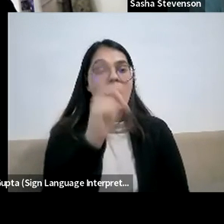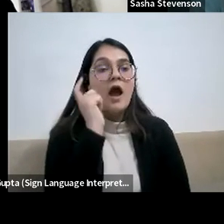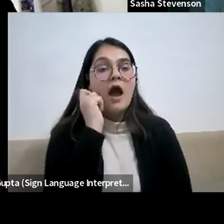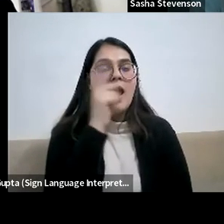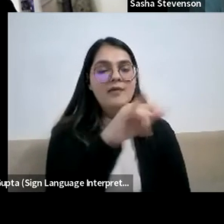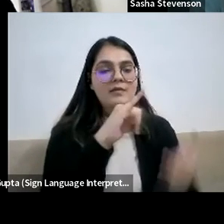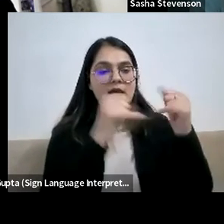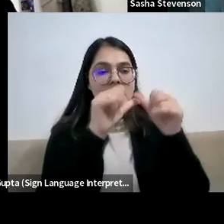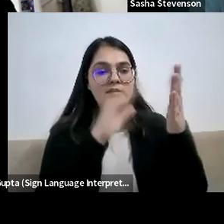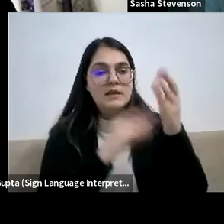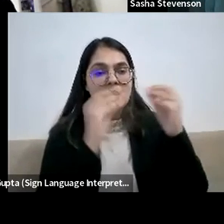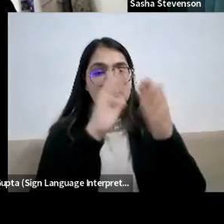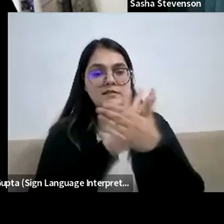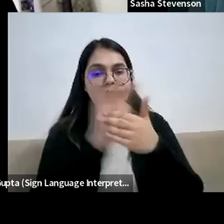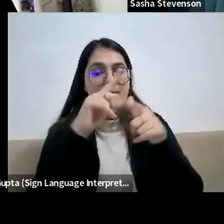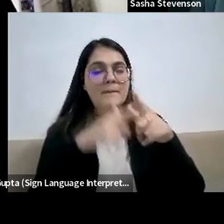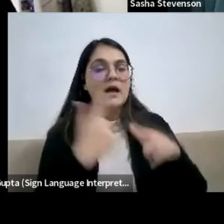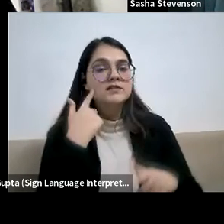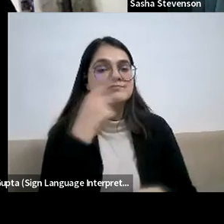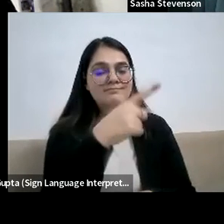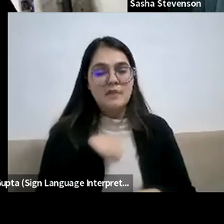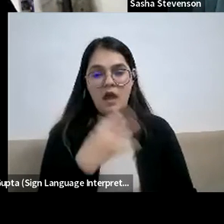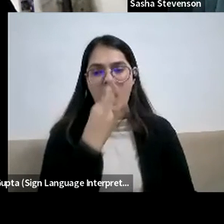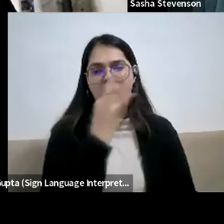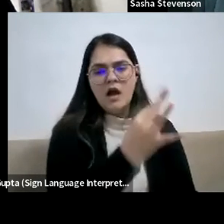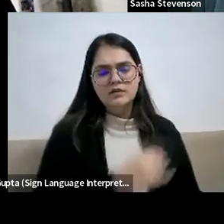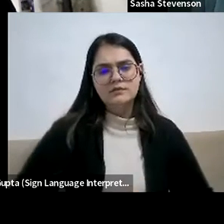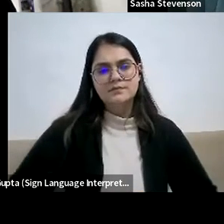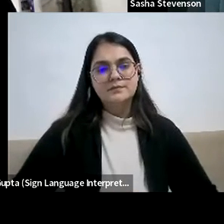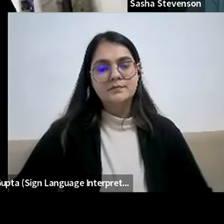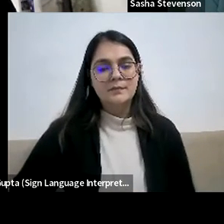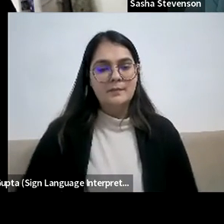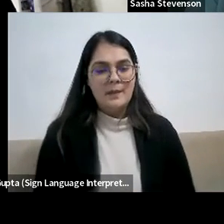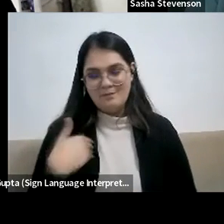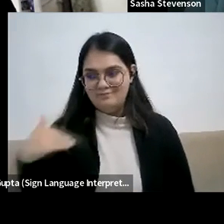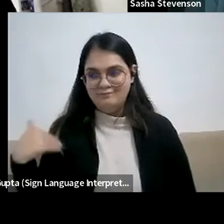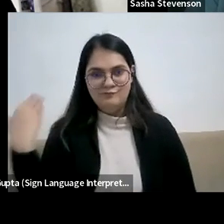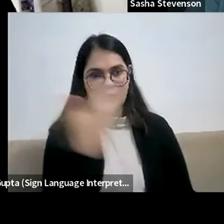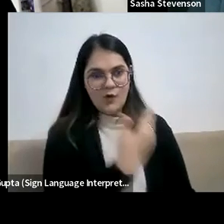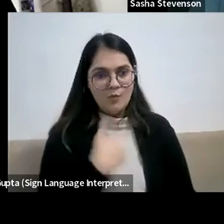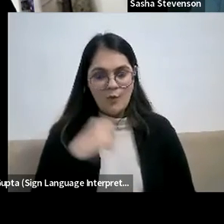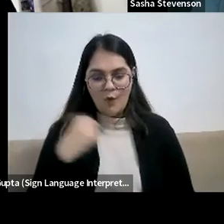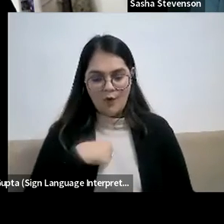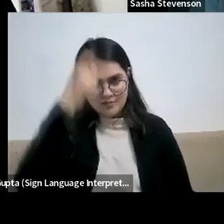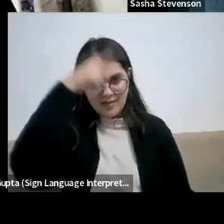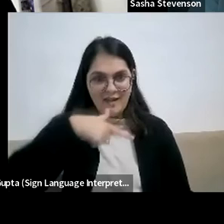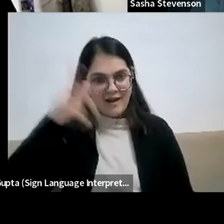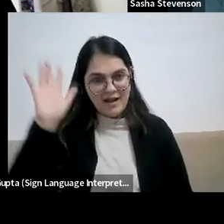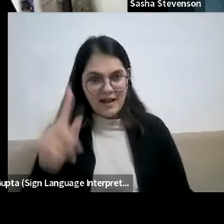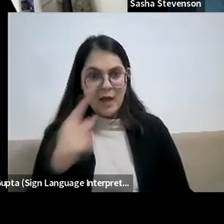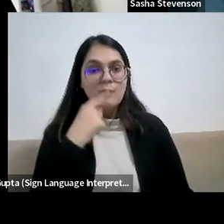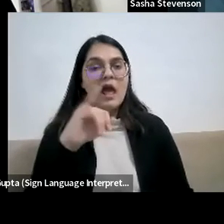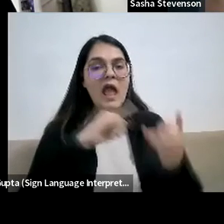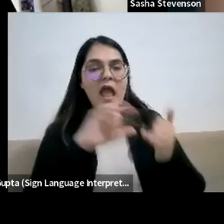लिए ये सवाल है कि हम हमारे कंट्री में रिजर्वेशन तो है,